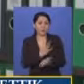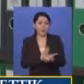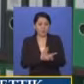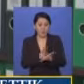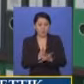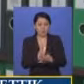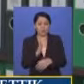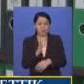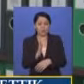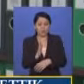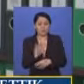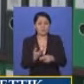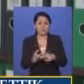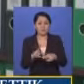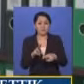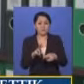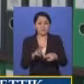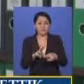болады. Соның ішінде